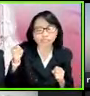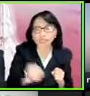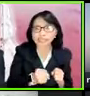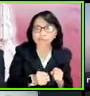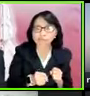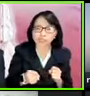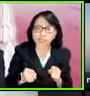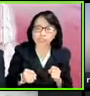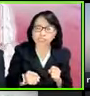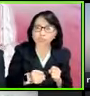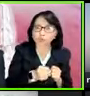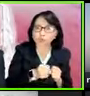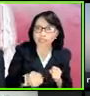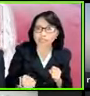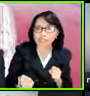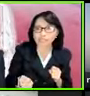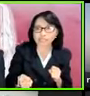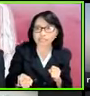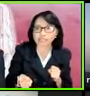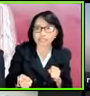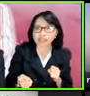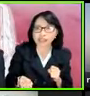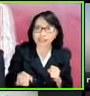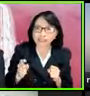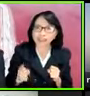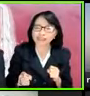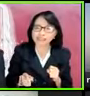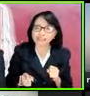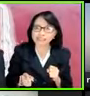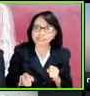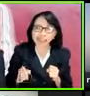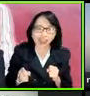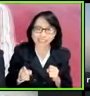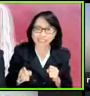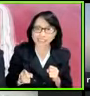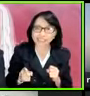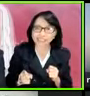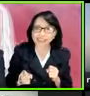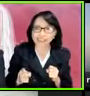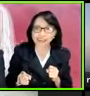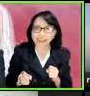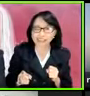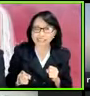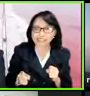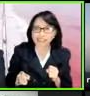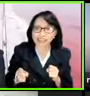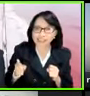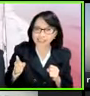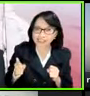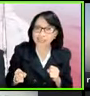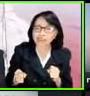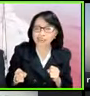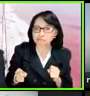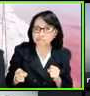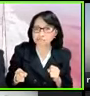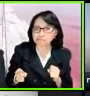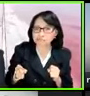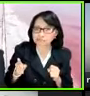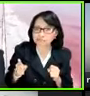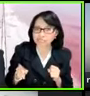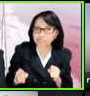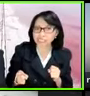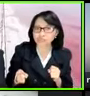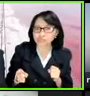kesulitan yang melebihi kekuatannya sendiri dan alasan ini adalah dalam